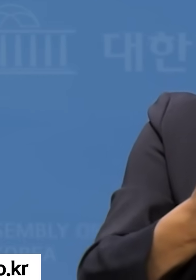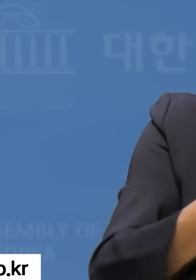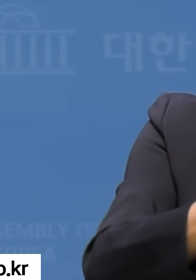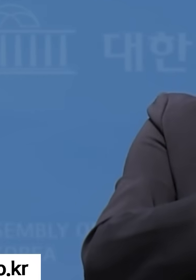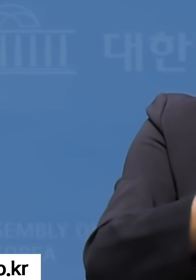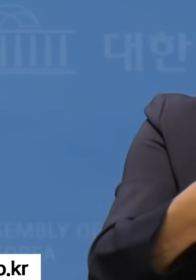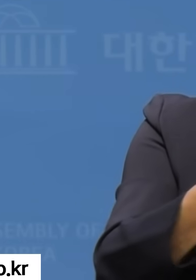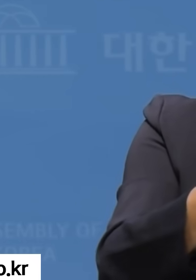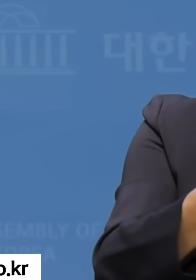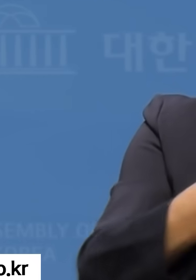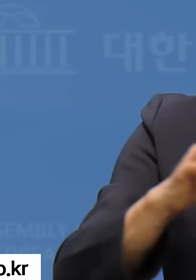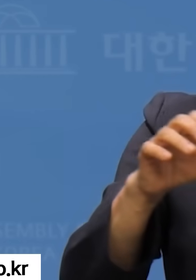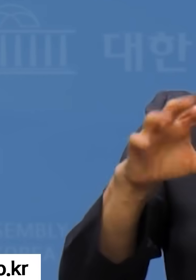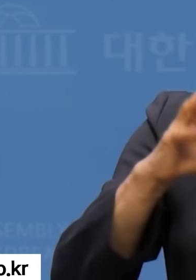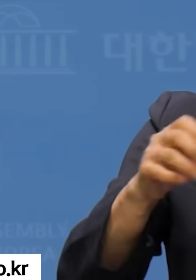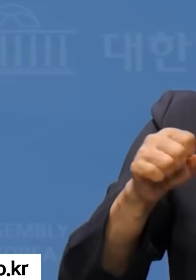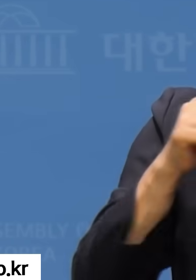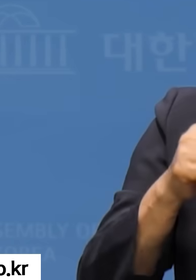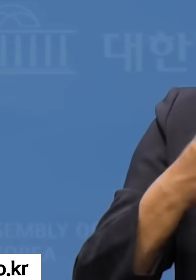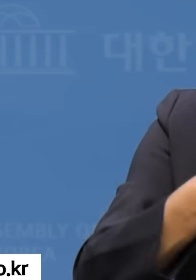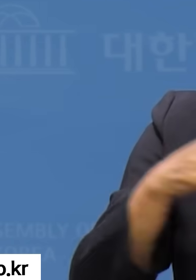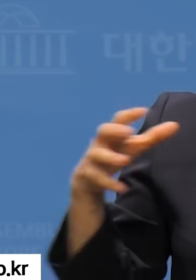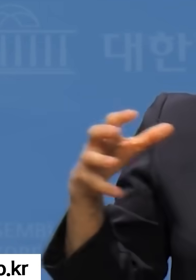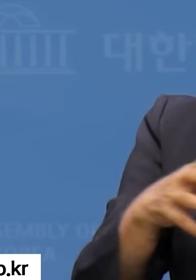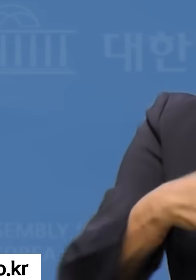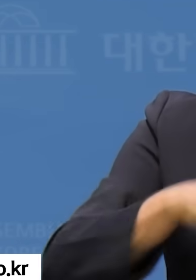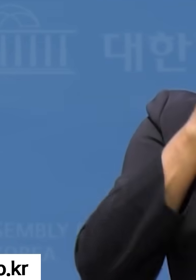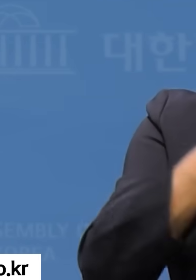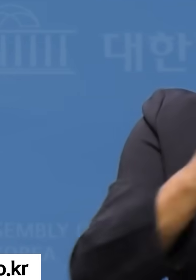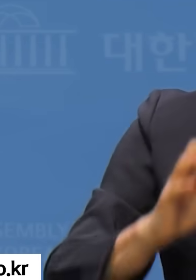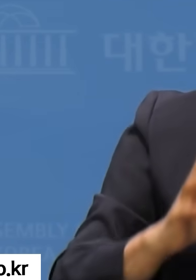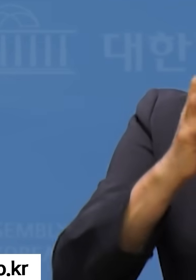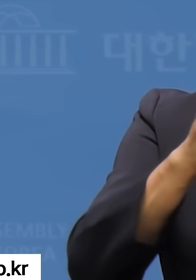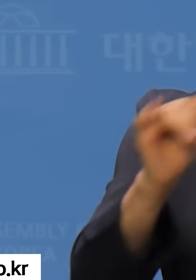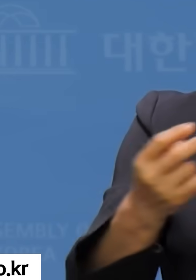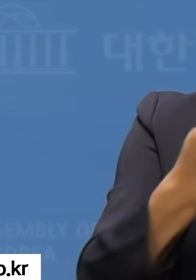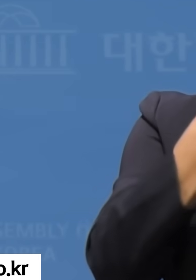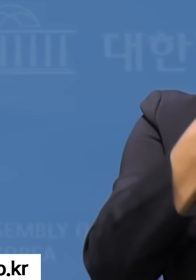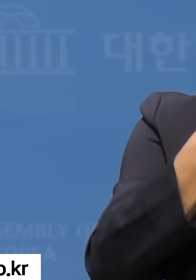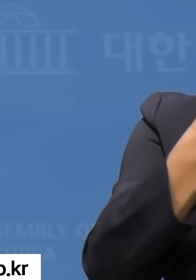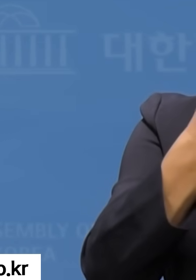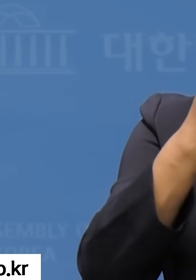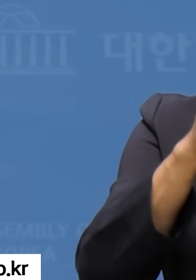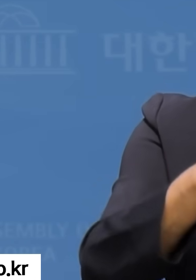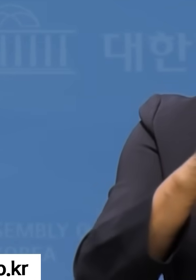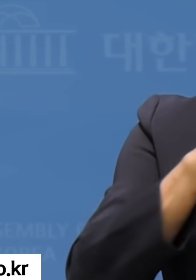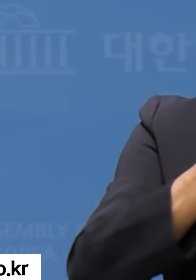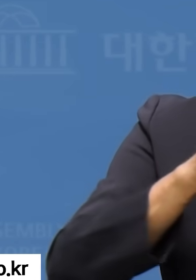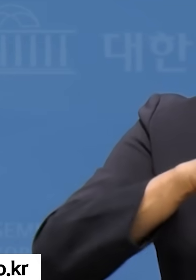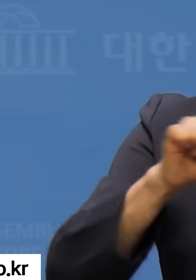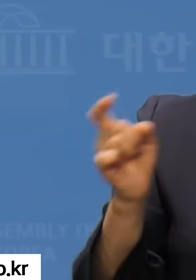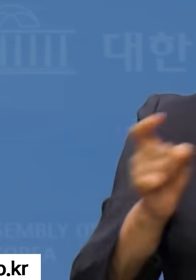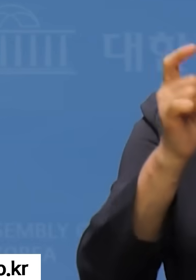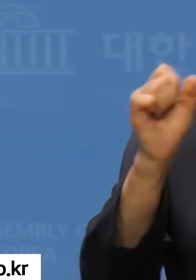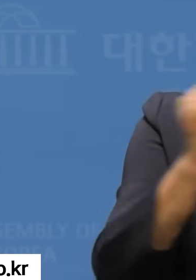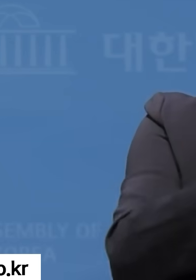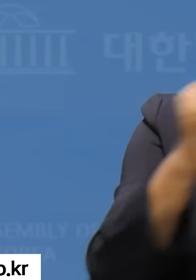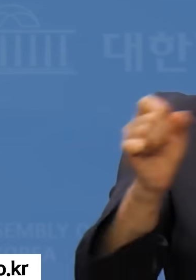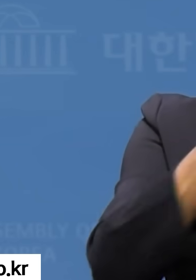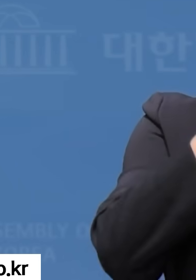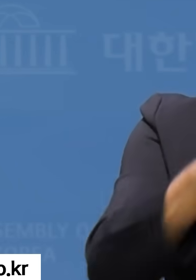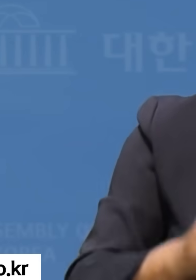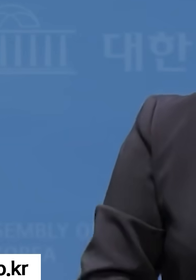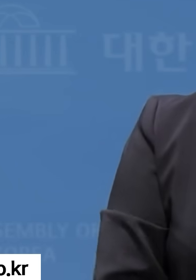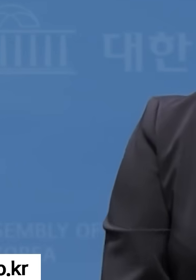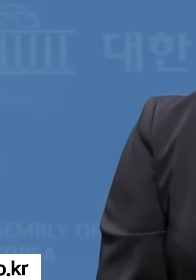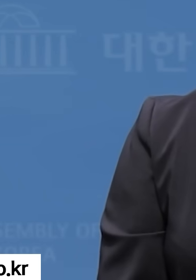막는 데 국력을 모아야 할 것입니다. 국가와 국민의 생존에 정쟁, 음모론이 있어서는 안